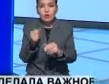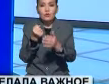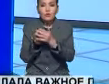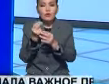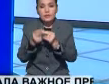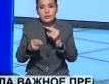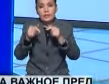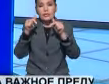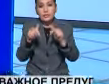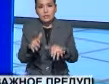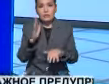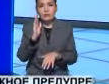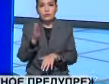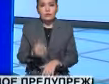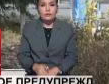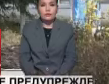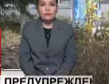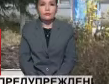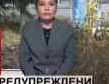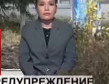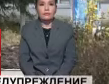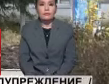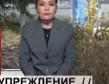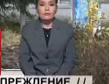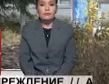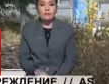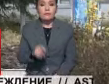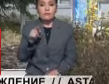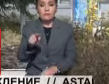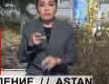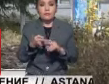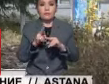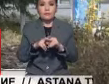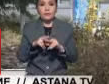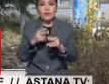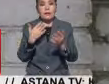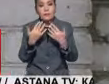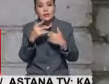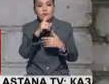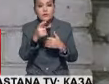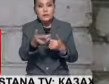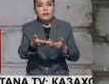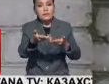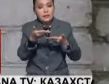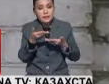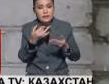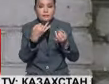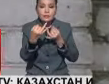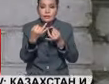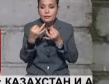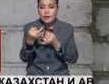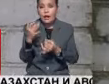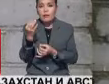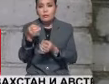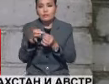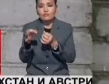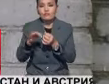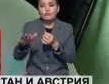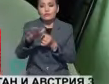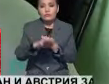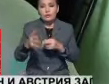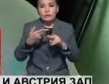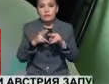Бекжигат Серикбай продолжит тему. На этот раз мобильная общественная приемная прошла в Сандыктауском районе Акмолинской области. Члены